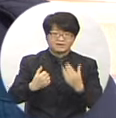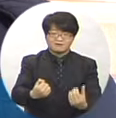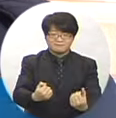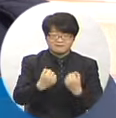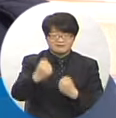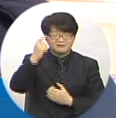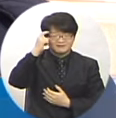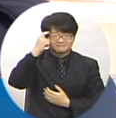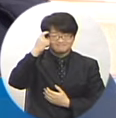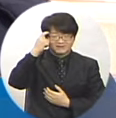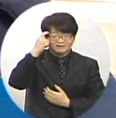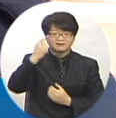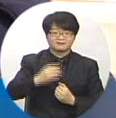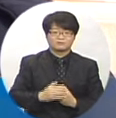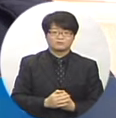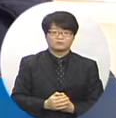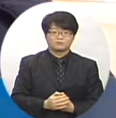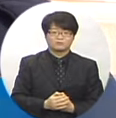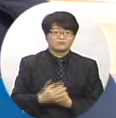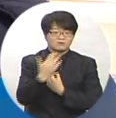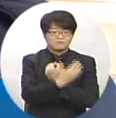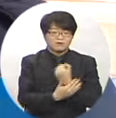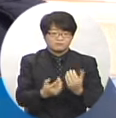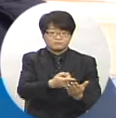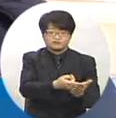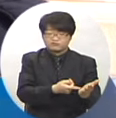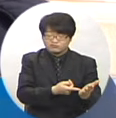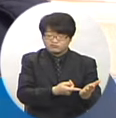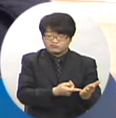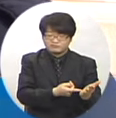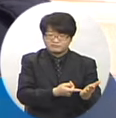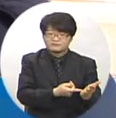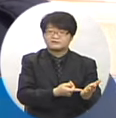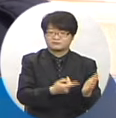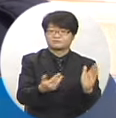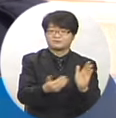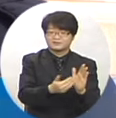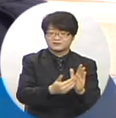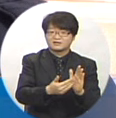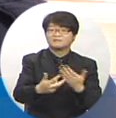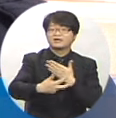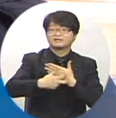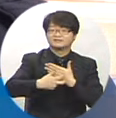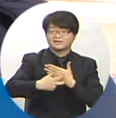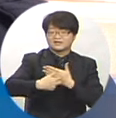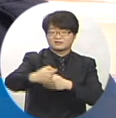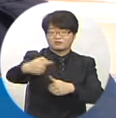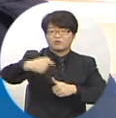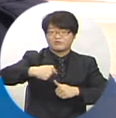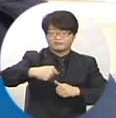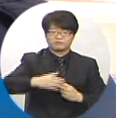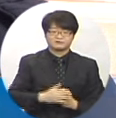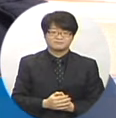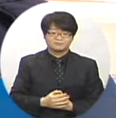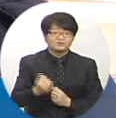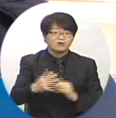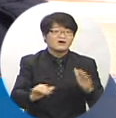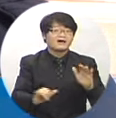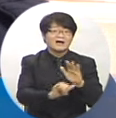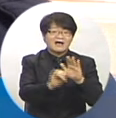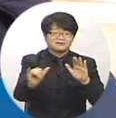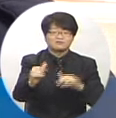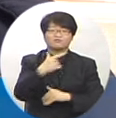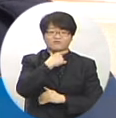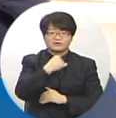건강도 생각하고 몸 수술하는 관계로 의사 선생님 권고사항 또 가족들이